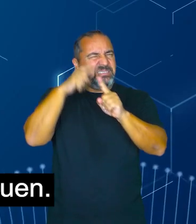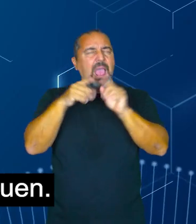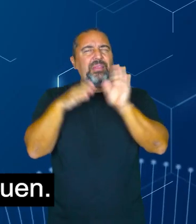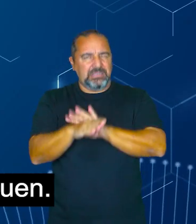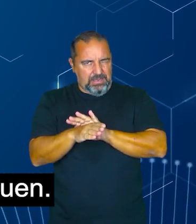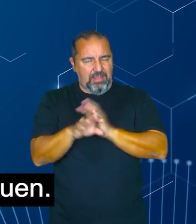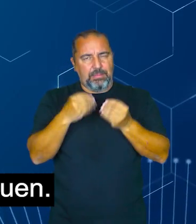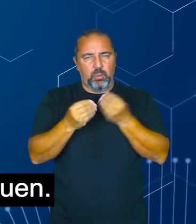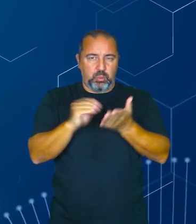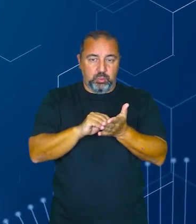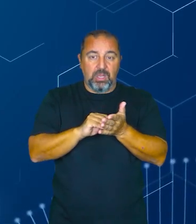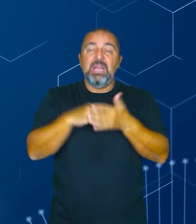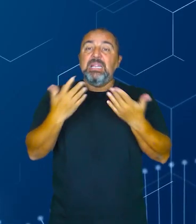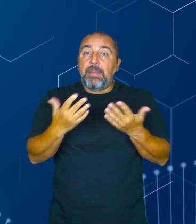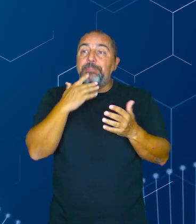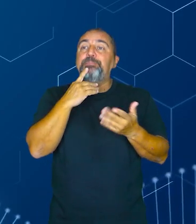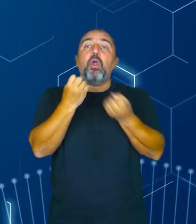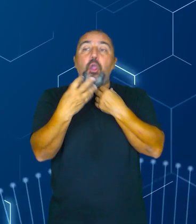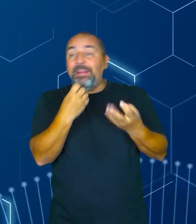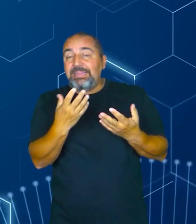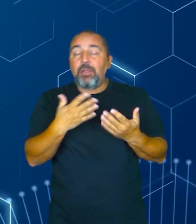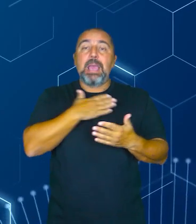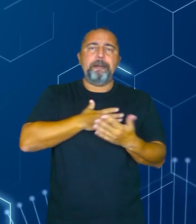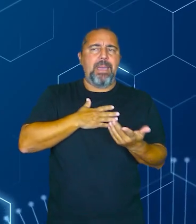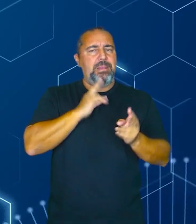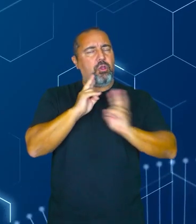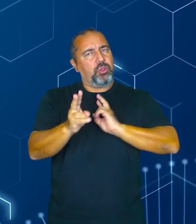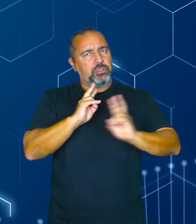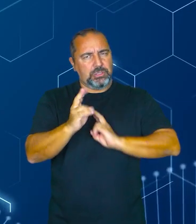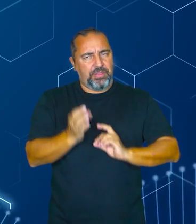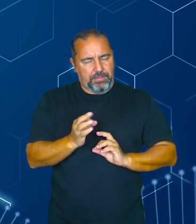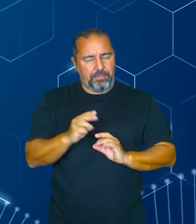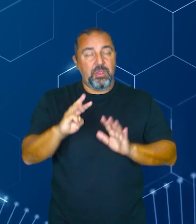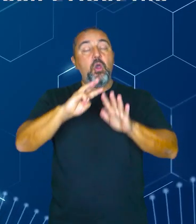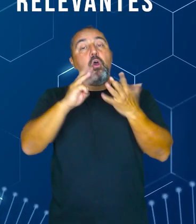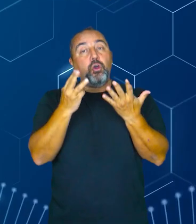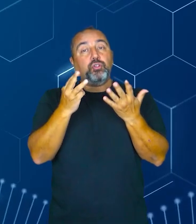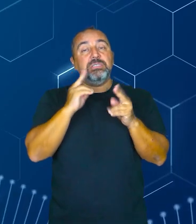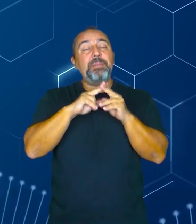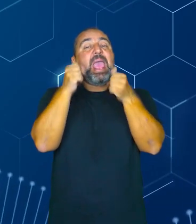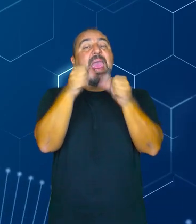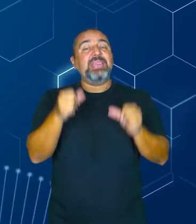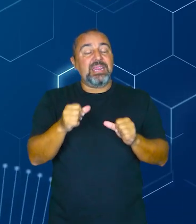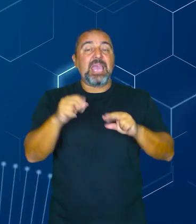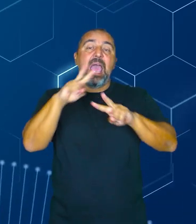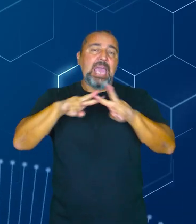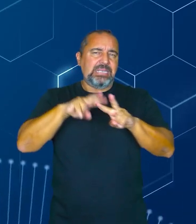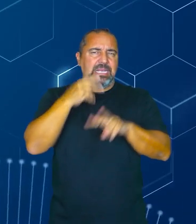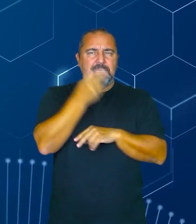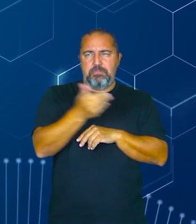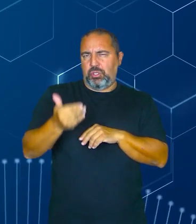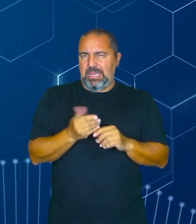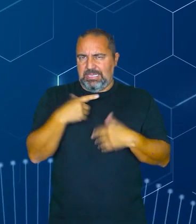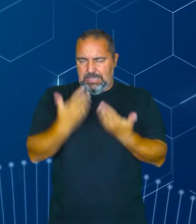gehitu irisgarritasunerako. 7. Erantzuna deitasunez iruzkinei. 8. Erabili